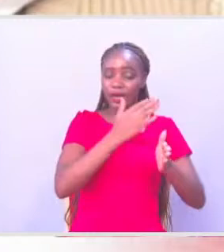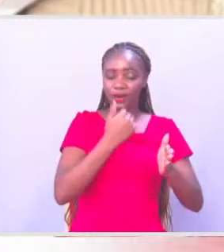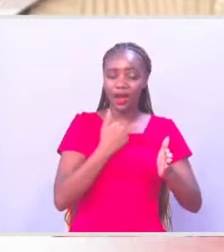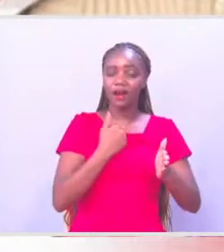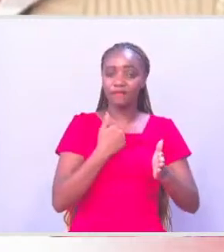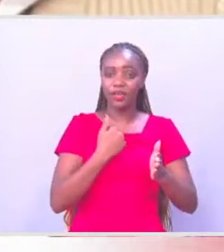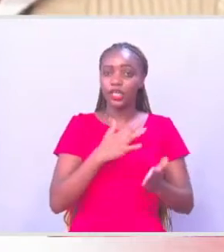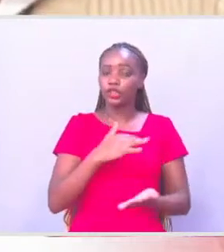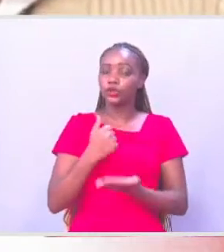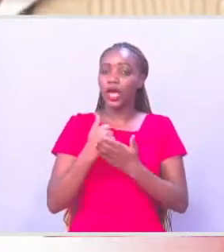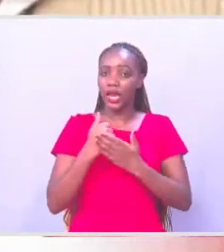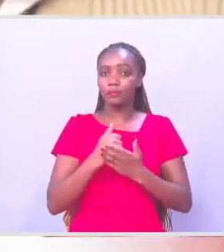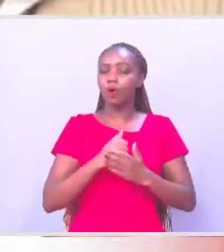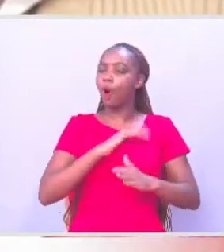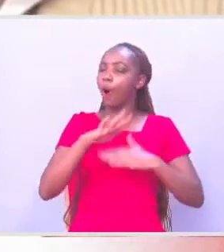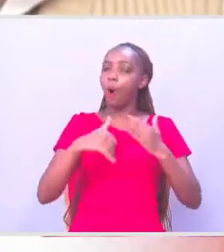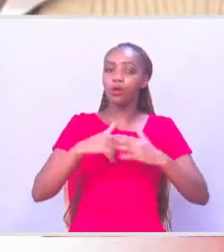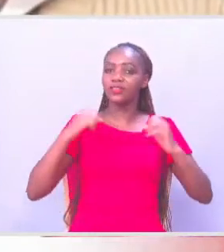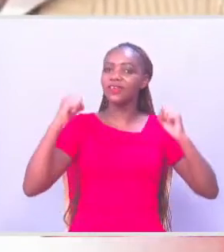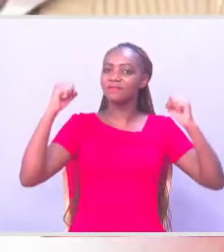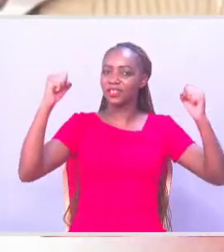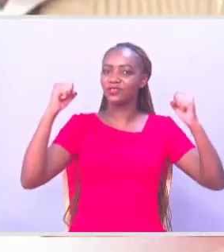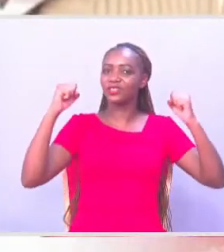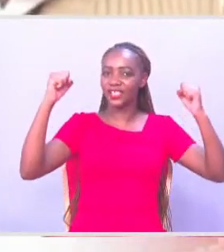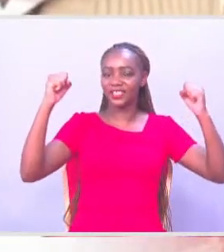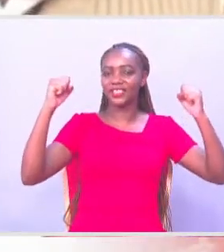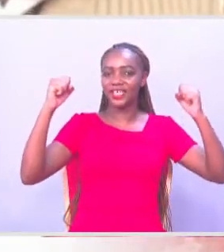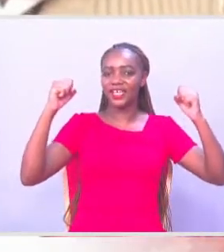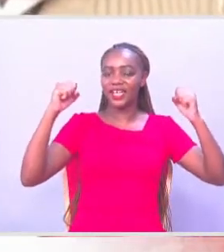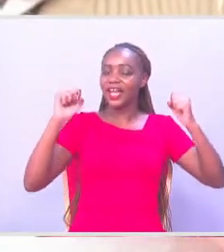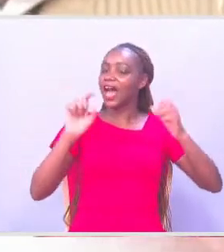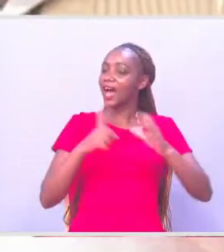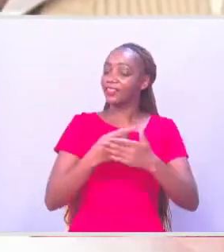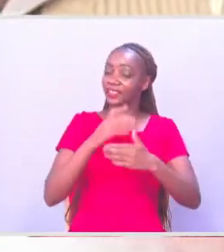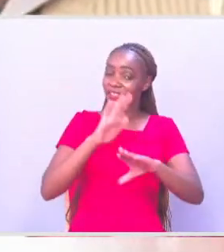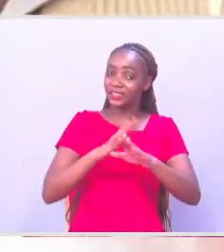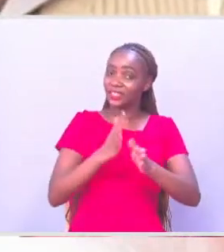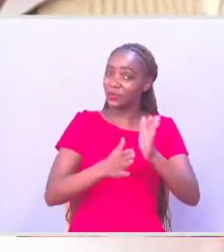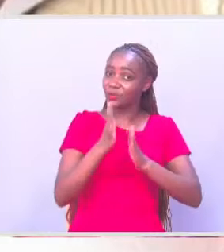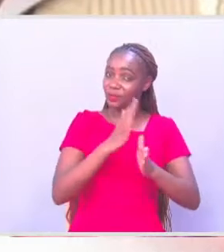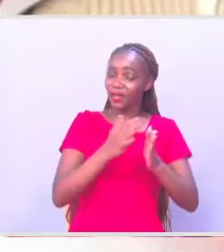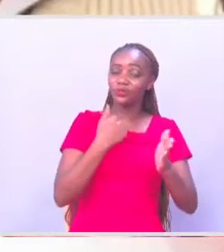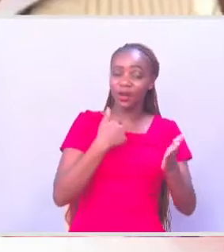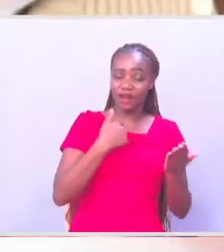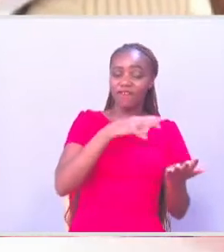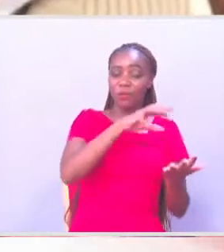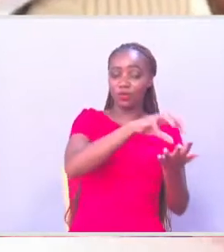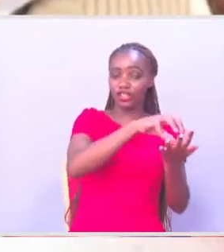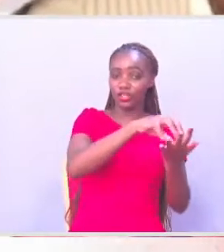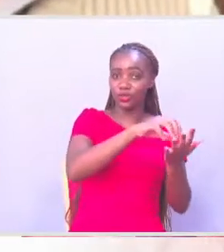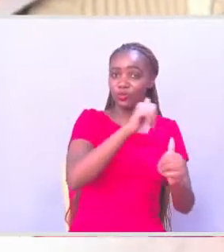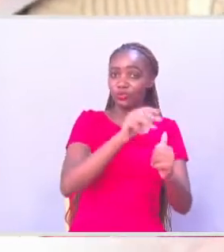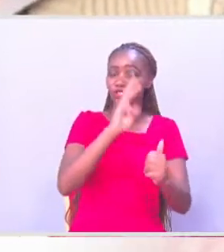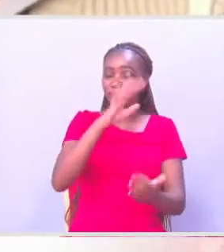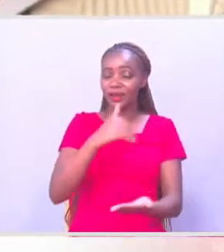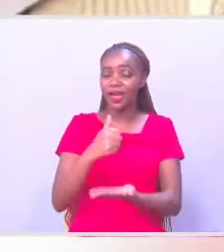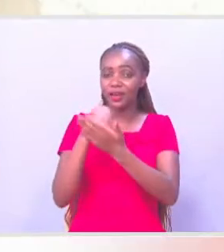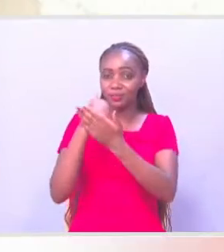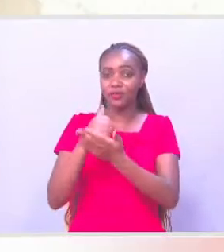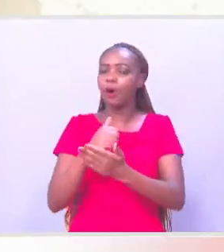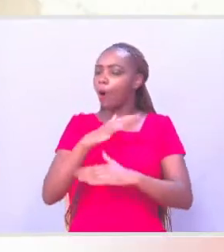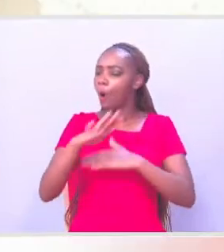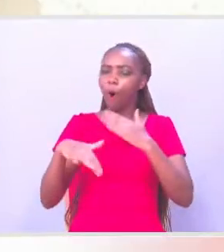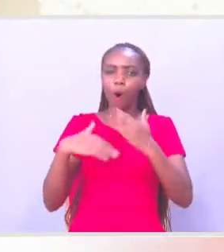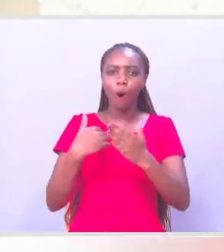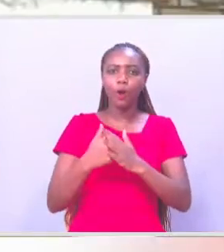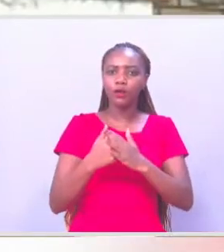kuweza kusaidia mashujaa. What imekuwa inazungumziwa zaidi ni njia ya kuweka kiti ambao itasaidia